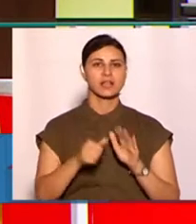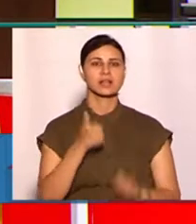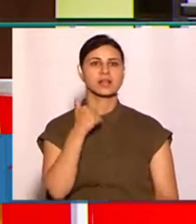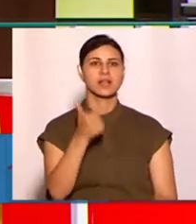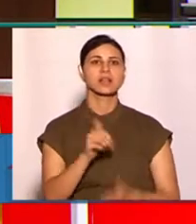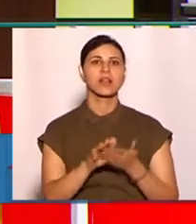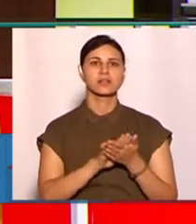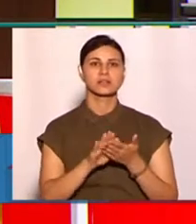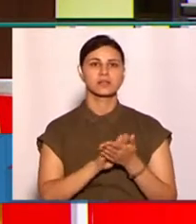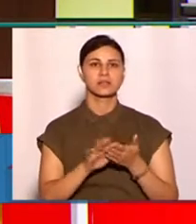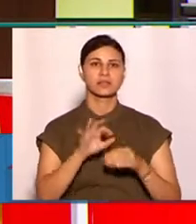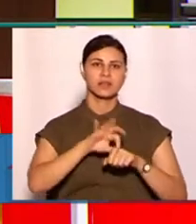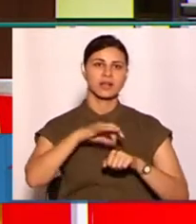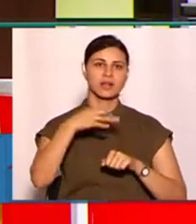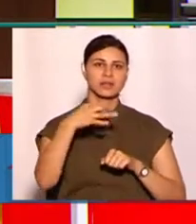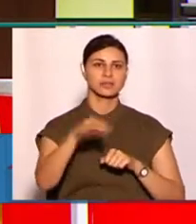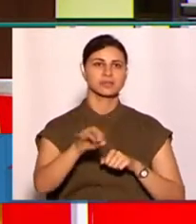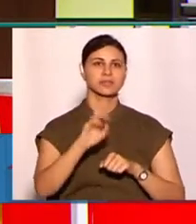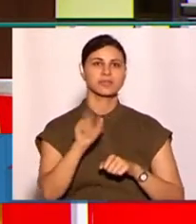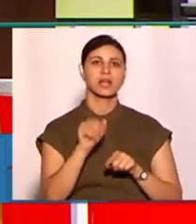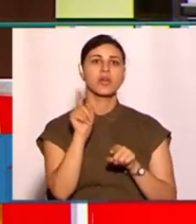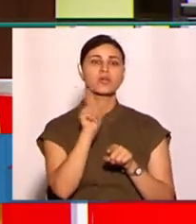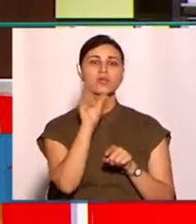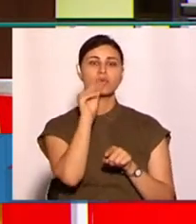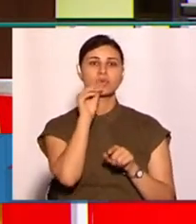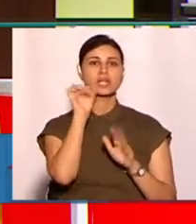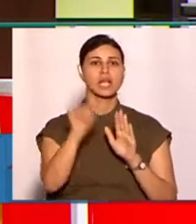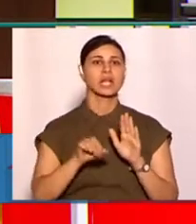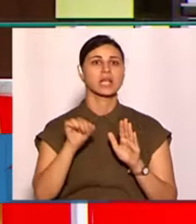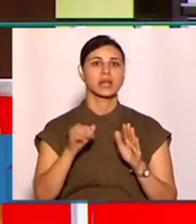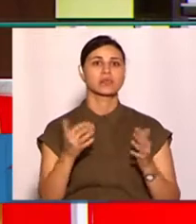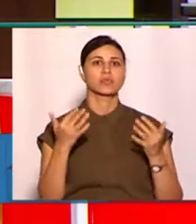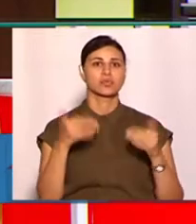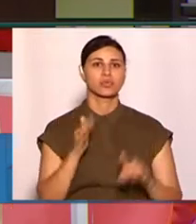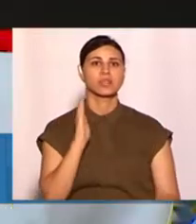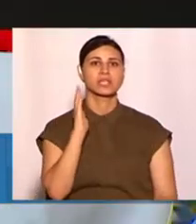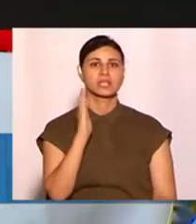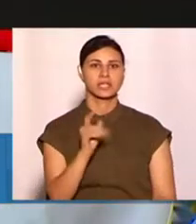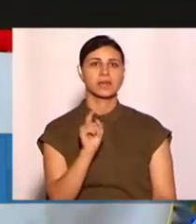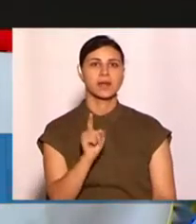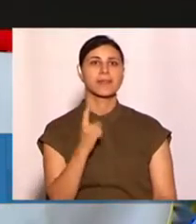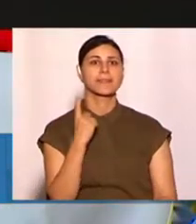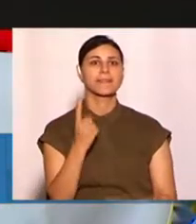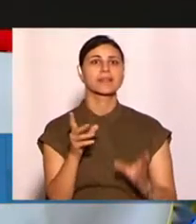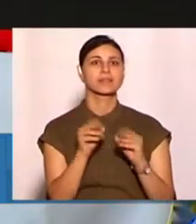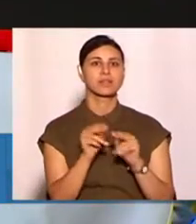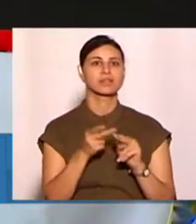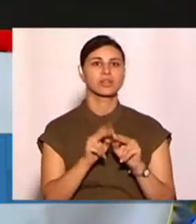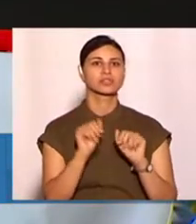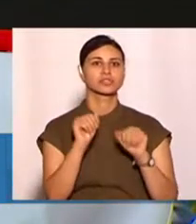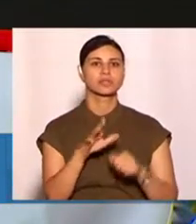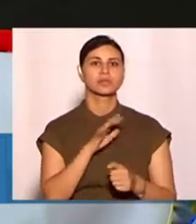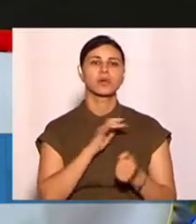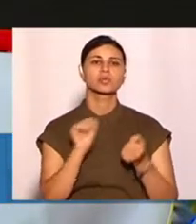გარეცხვილი, კაფსულა მოცილებული ღვიძლი და აი რომ გატარებული მასა იქნება ერთგვაროვანი, ეს შეიძლება